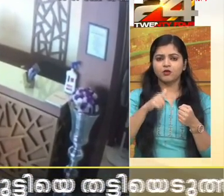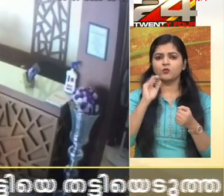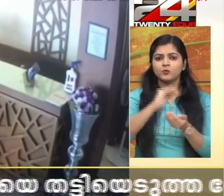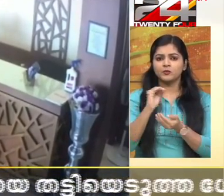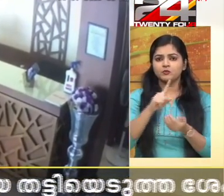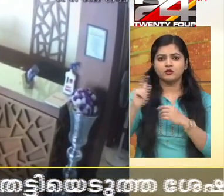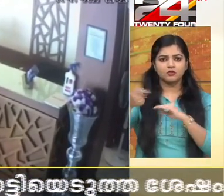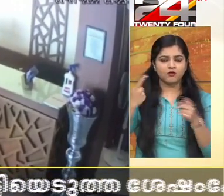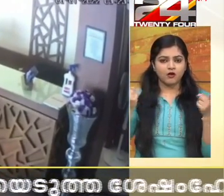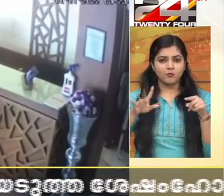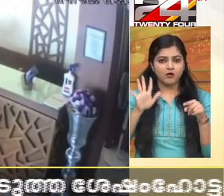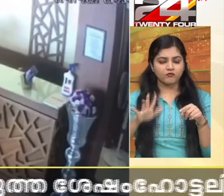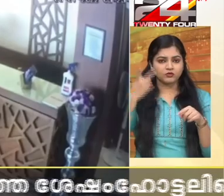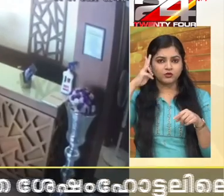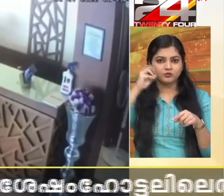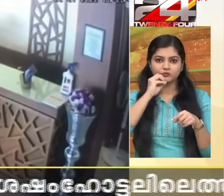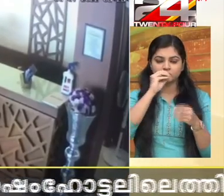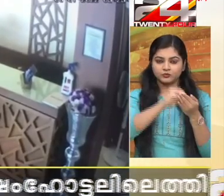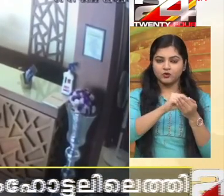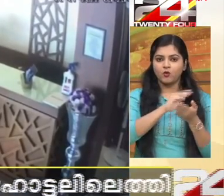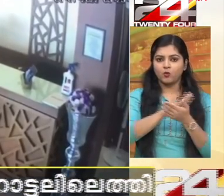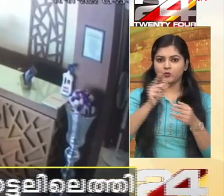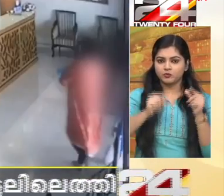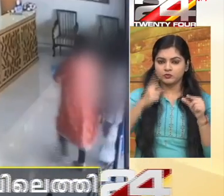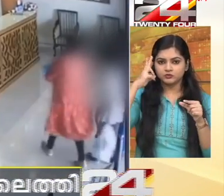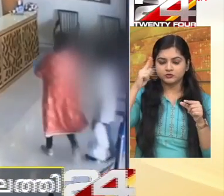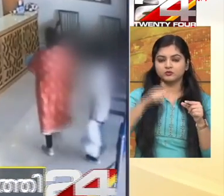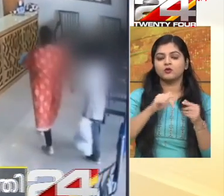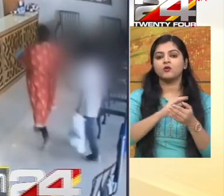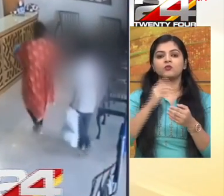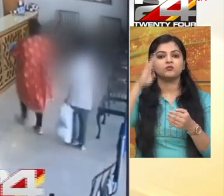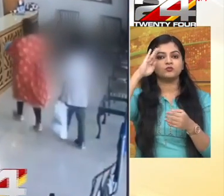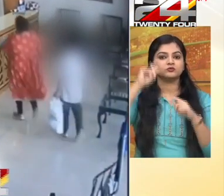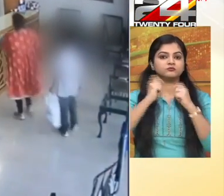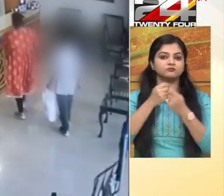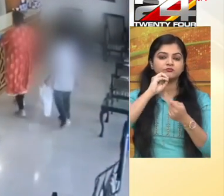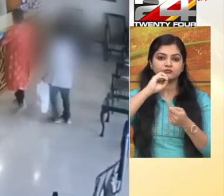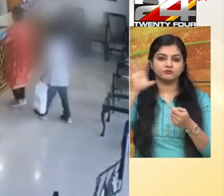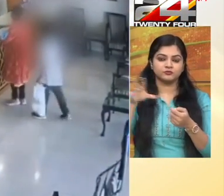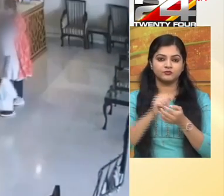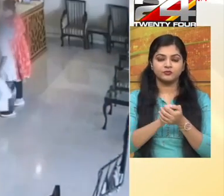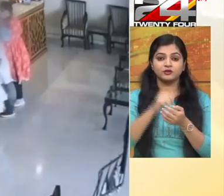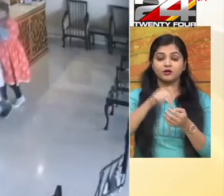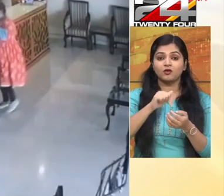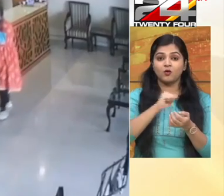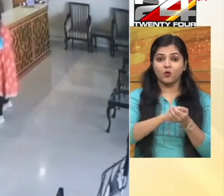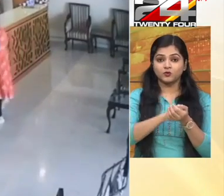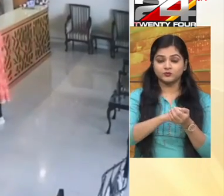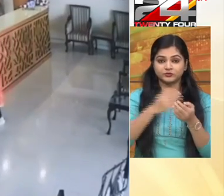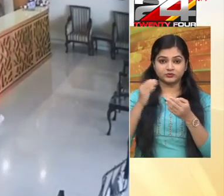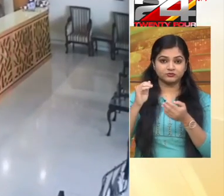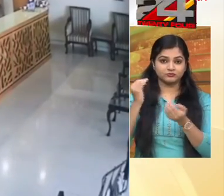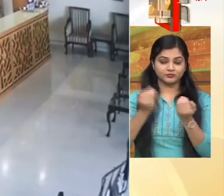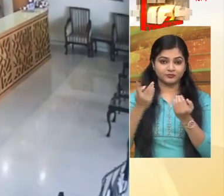അറിയിക്കുന്നത്. അങ്ങനെയാണ് ഈ പ്രതിയെ പിടികൂടാൻ പോലീസിന് പ്രതിയിലേക്ക് എത്തുന്നത്. ആ ദൃശ്യങ്ങളാണ്, അതായത് ഇവരെ ആശുപത്രിയിലേക്ക് എത്തുന്ന